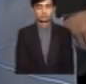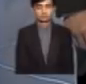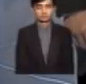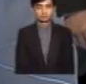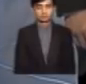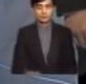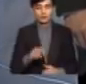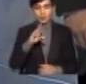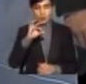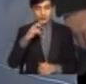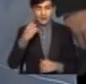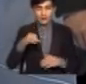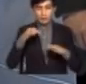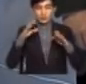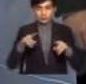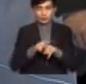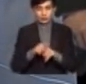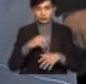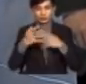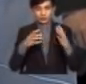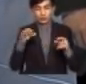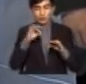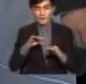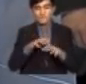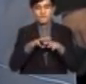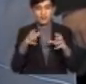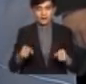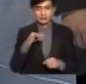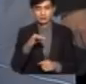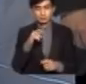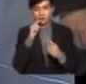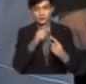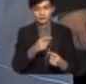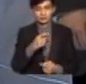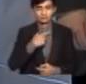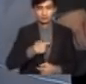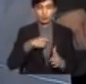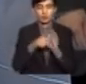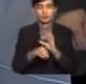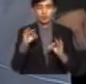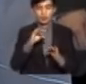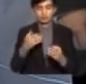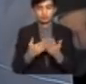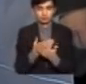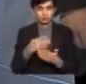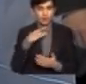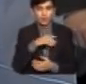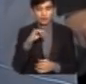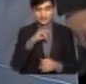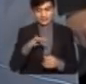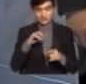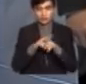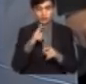курганские событие приговор наездником квесты против суицидов сегодня вы узнаете много интересного самые актуальные